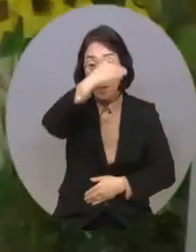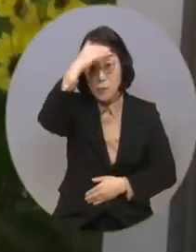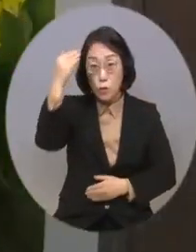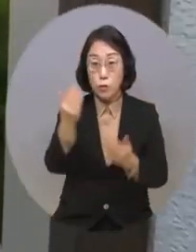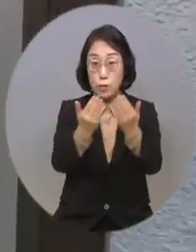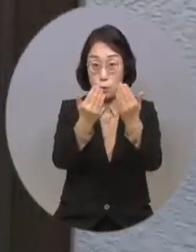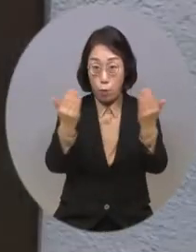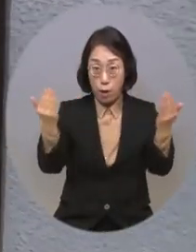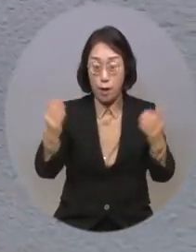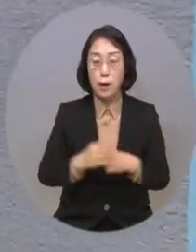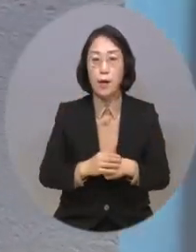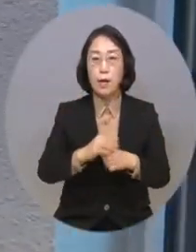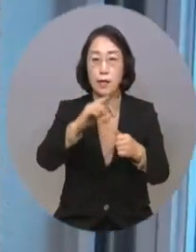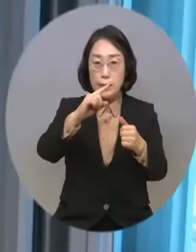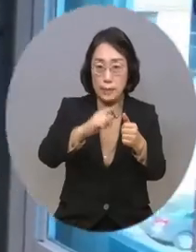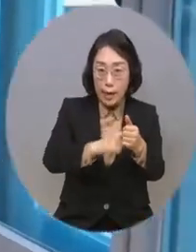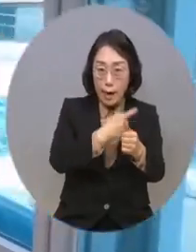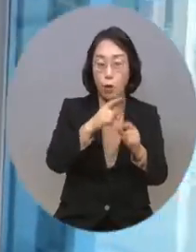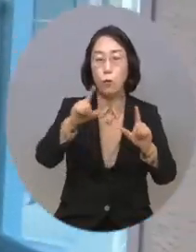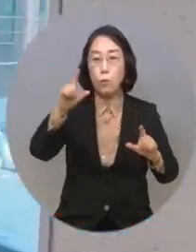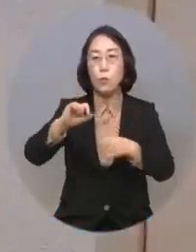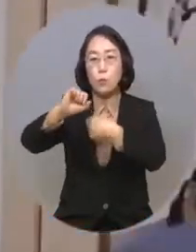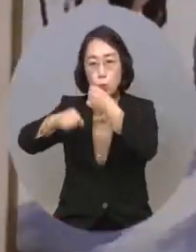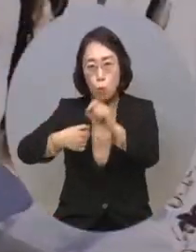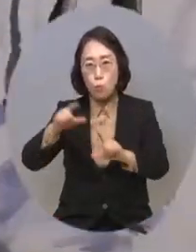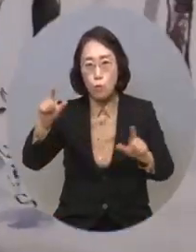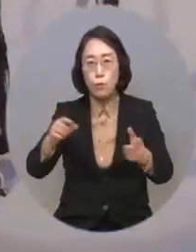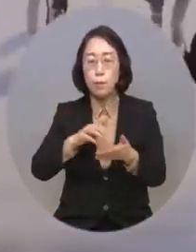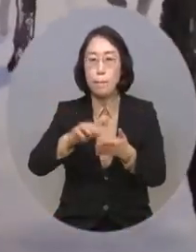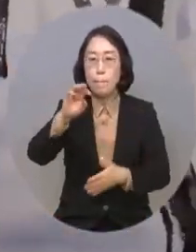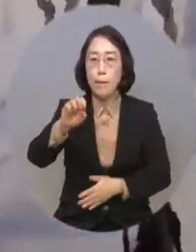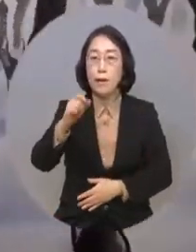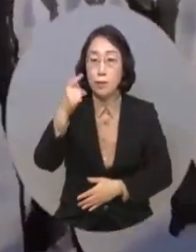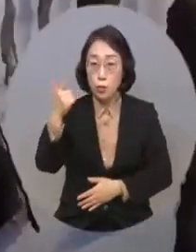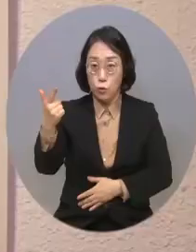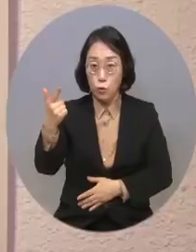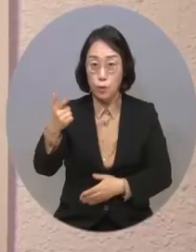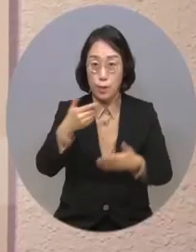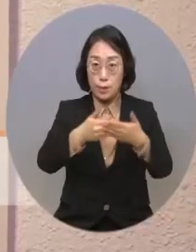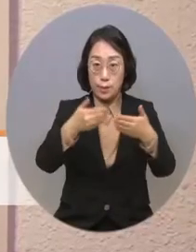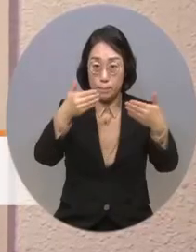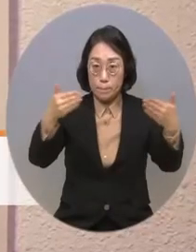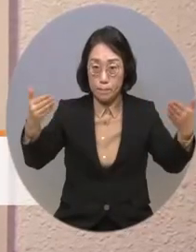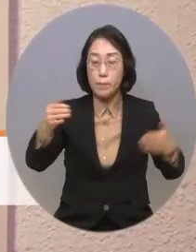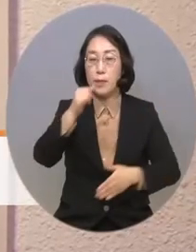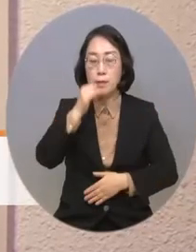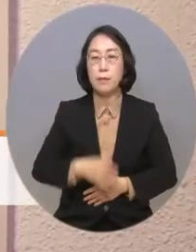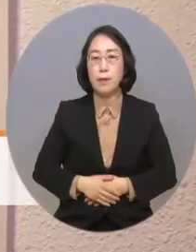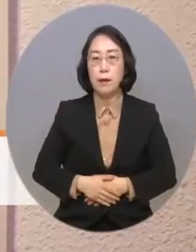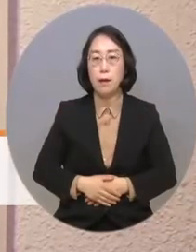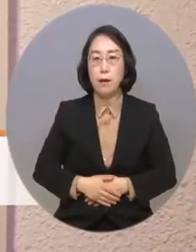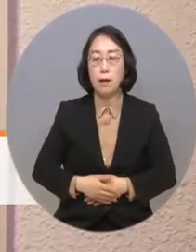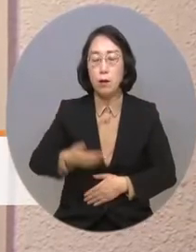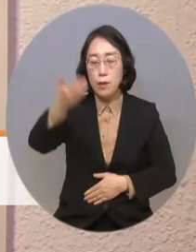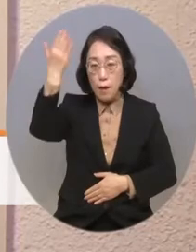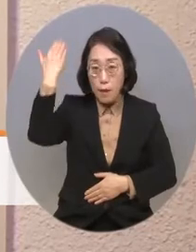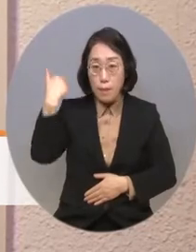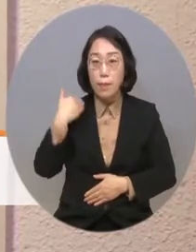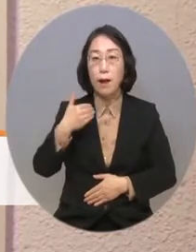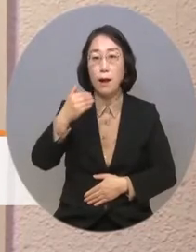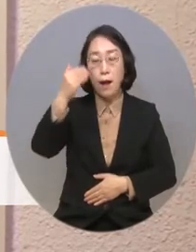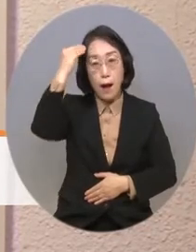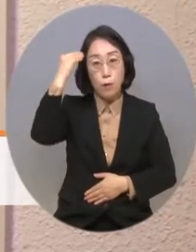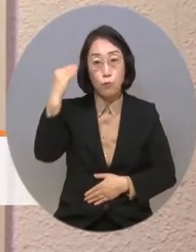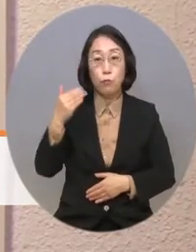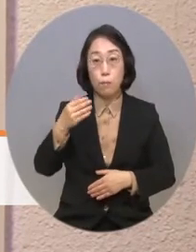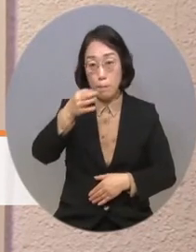자연과 동물, 일상을 담은 40여 점의 작품이 선을 보이고 있습니다. 작가가 기존의 한국화 형식을 새로운